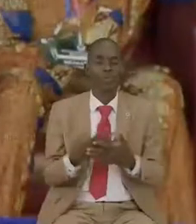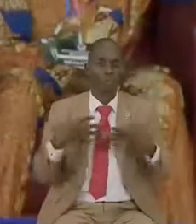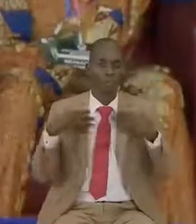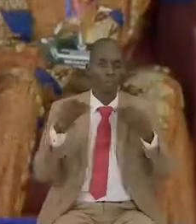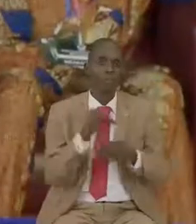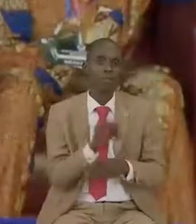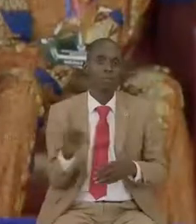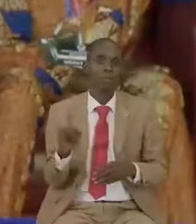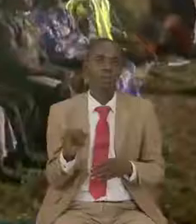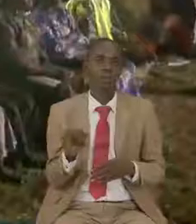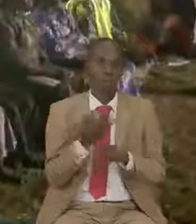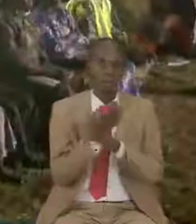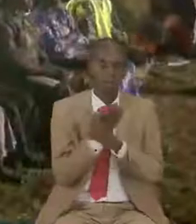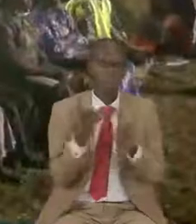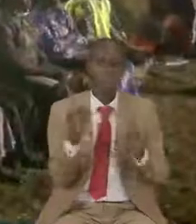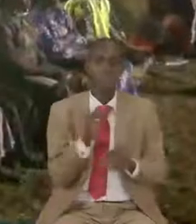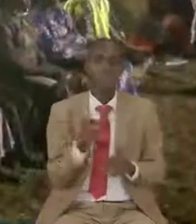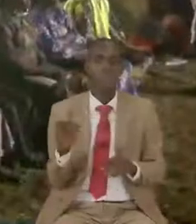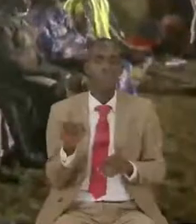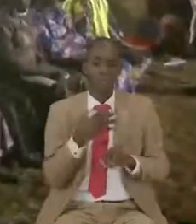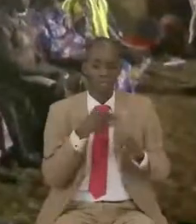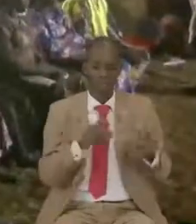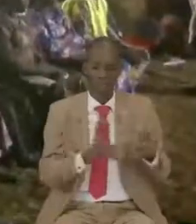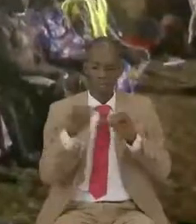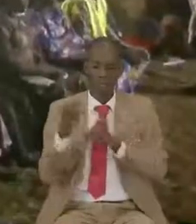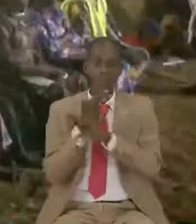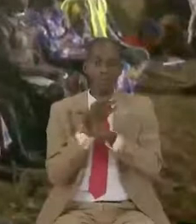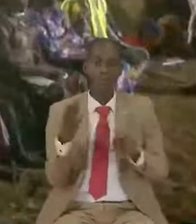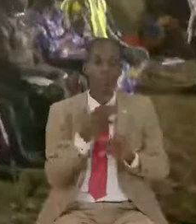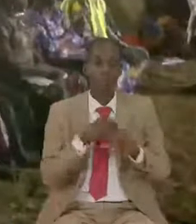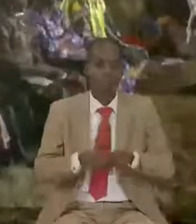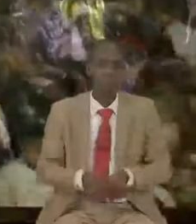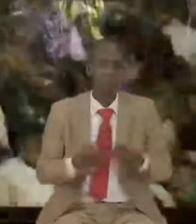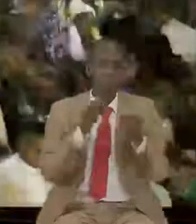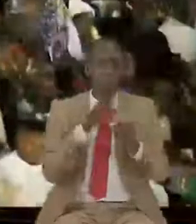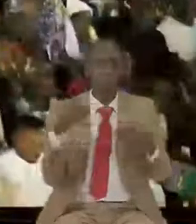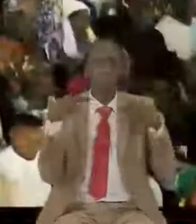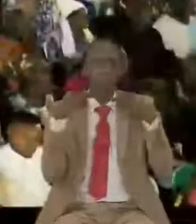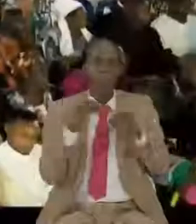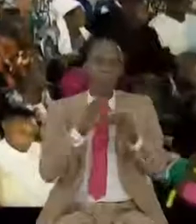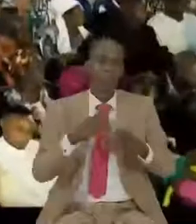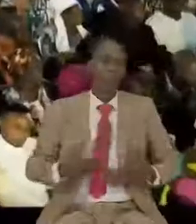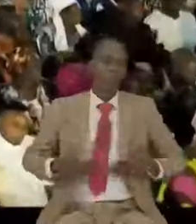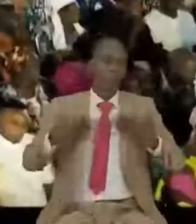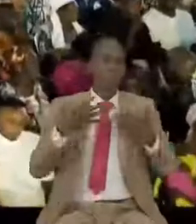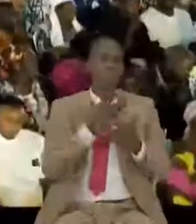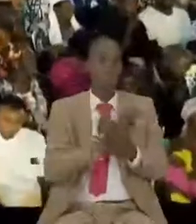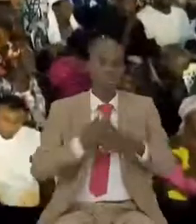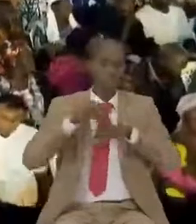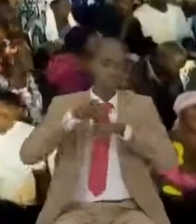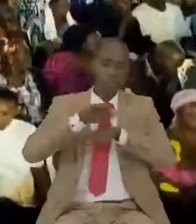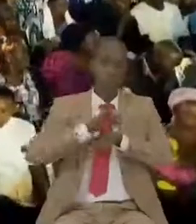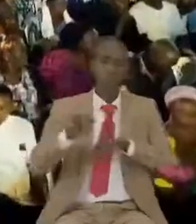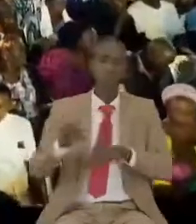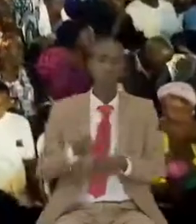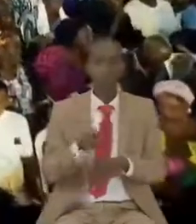Il fait du bien. Et guérissant, et délivrant, et affranchissant, et brisant tous les jeux dans